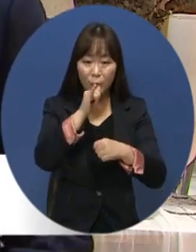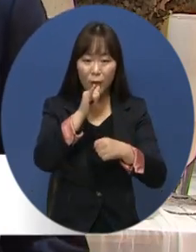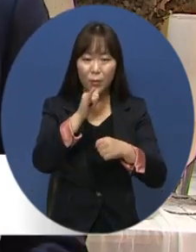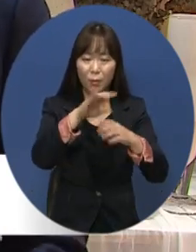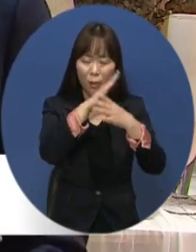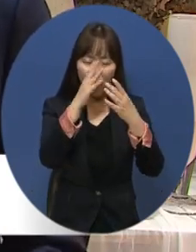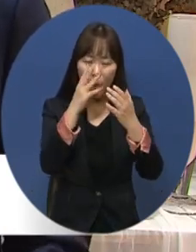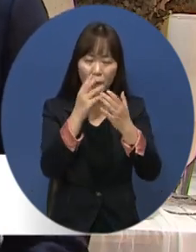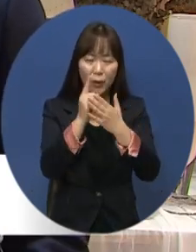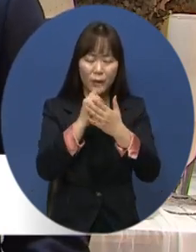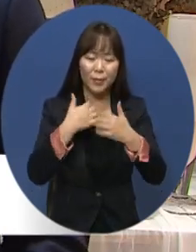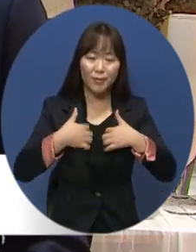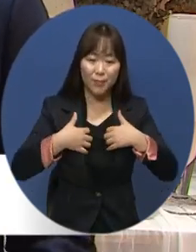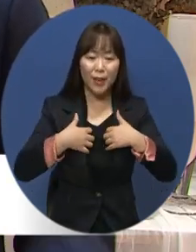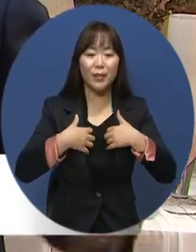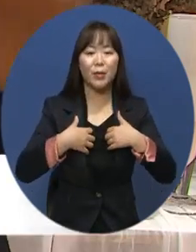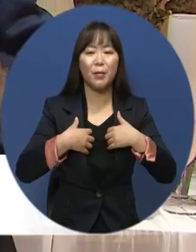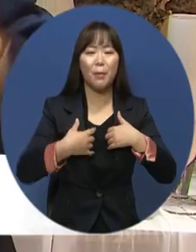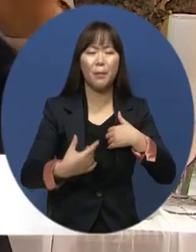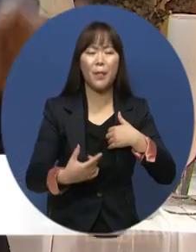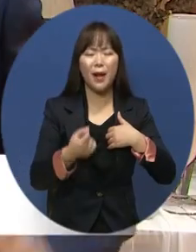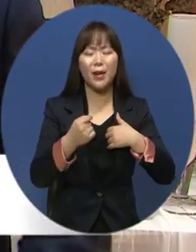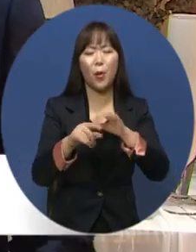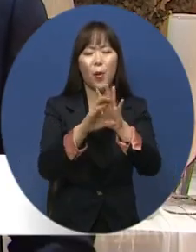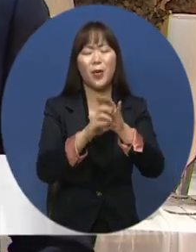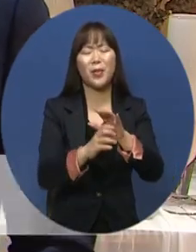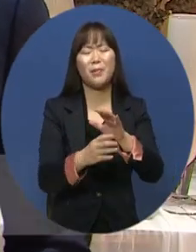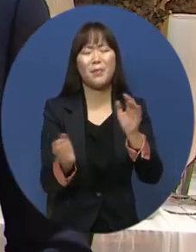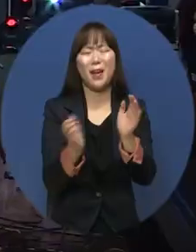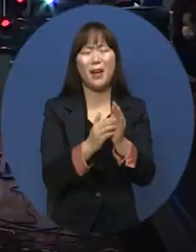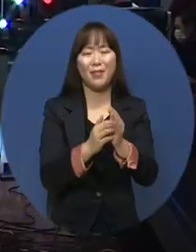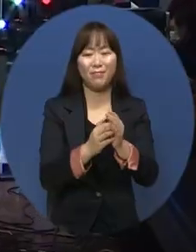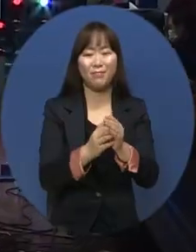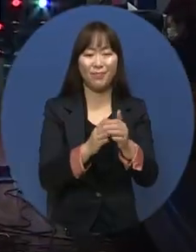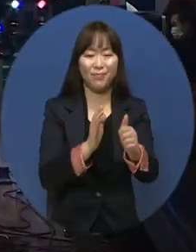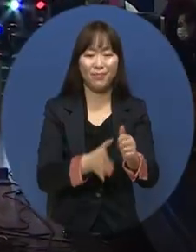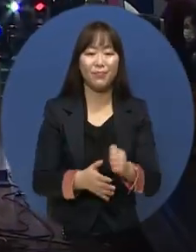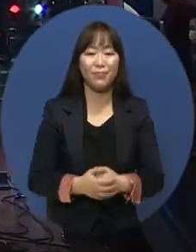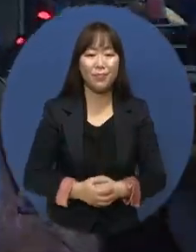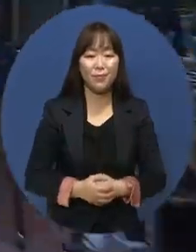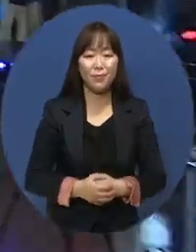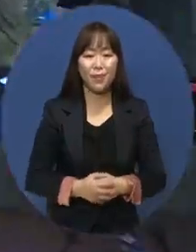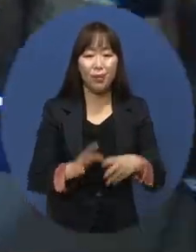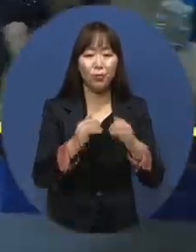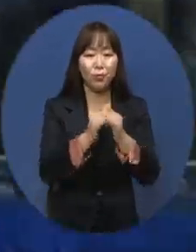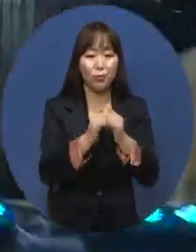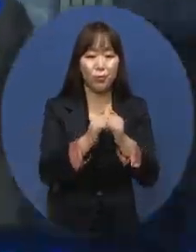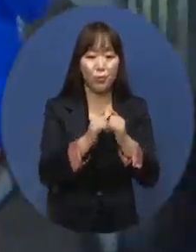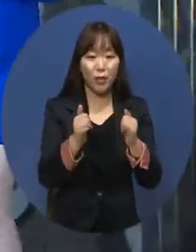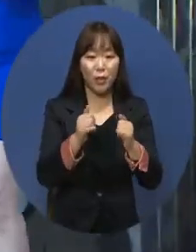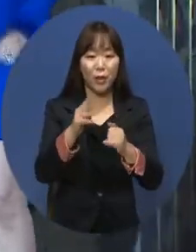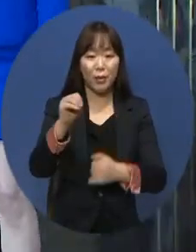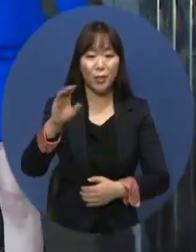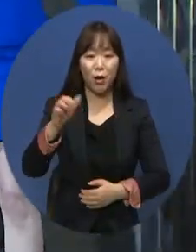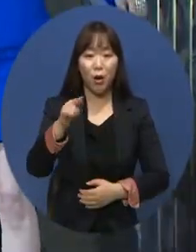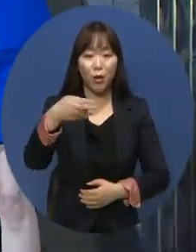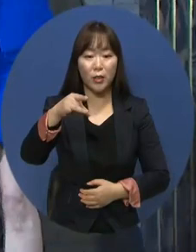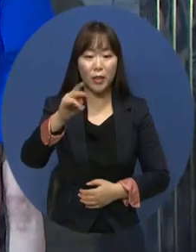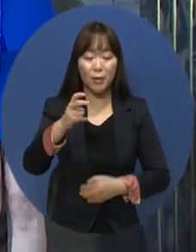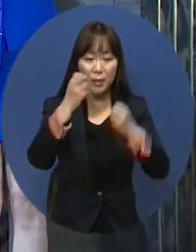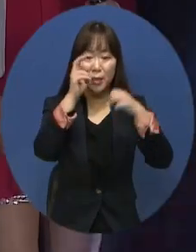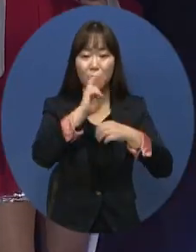통쾌한 여러분 되시기 바랍니다. 그리고 코로나19는 빠이빠이 하시고요. 빠이빠이 하시고. 특히 국민 MC 허참이 신곡을